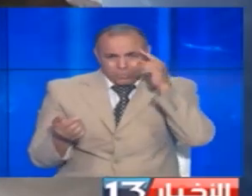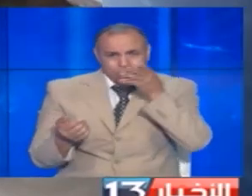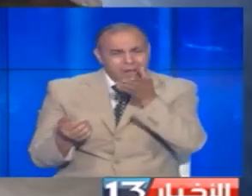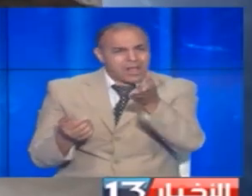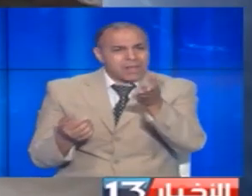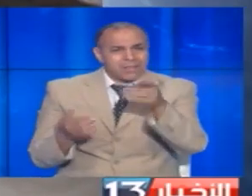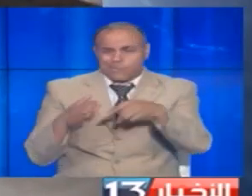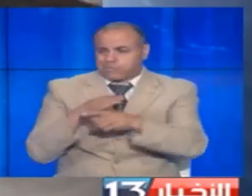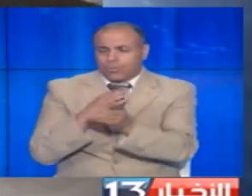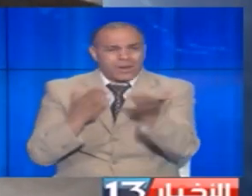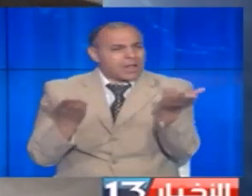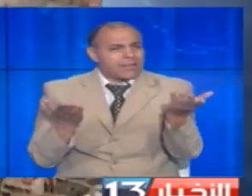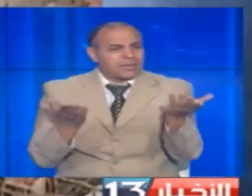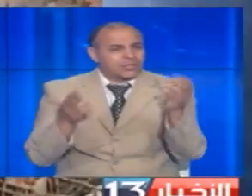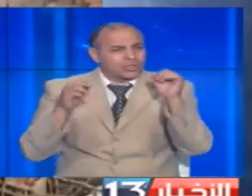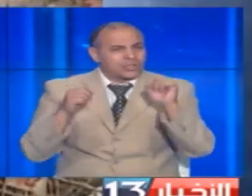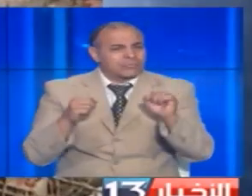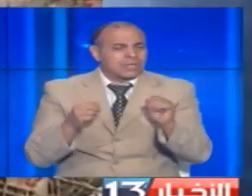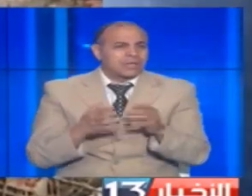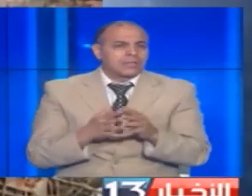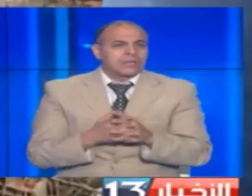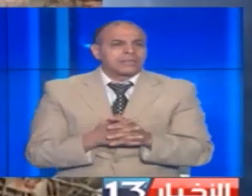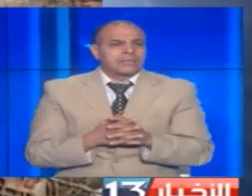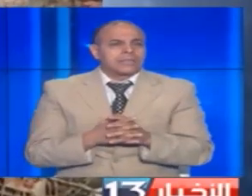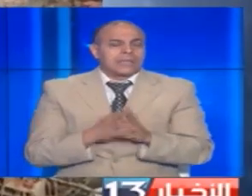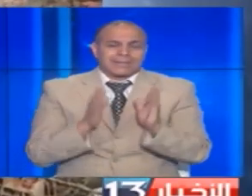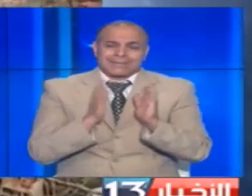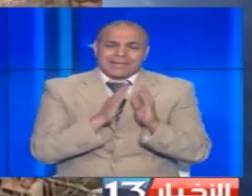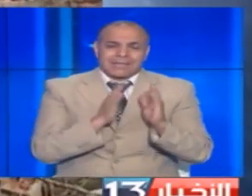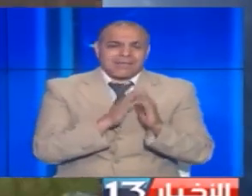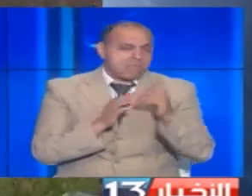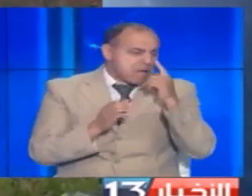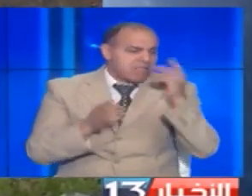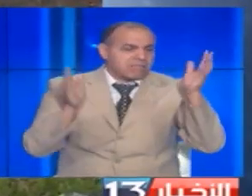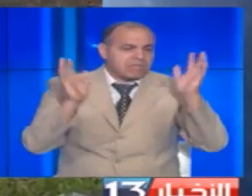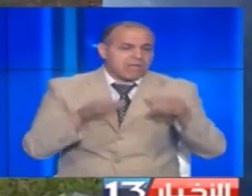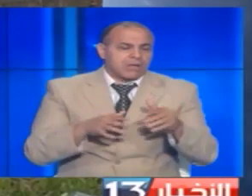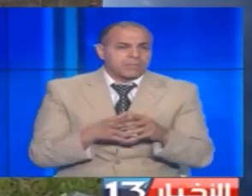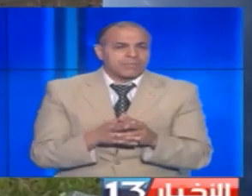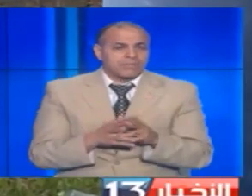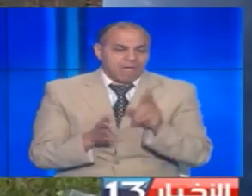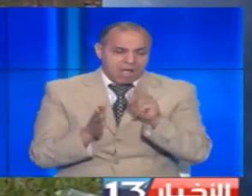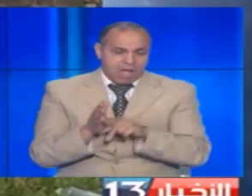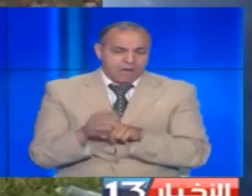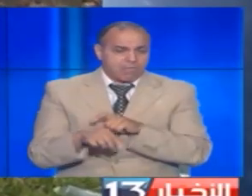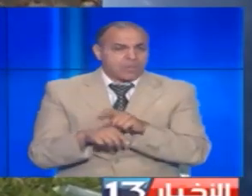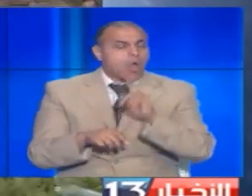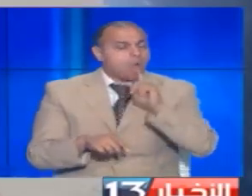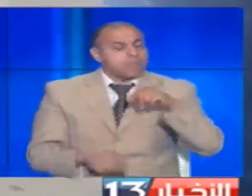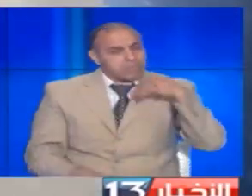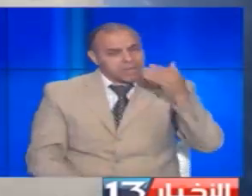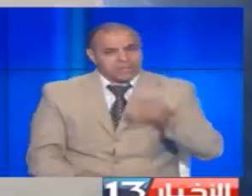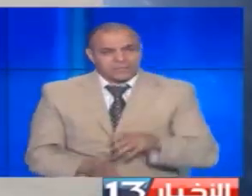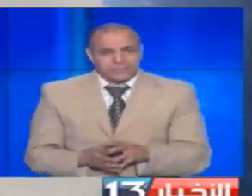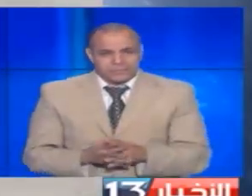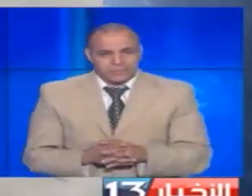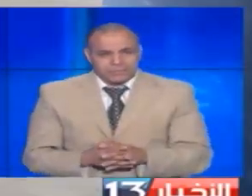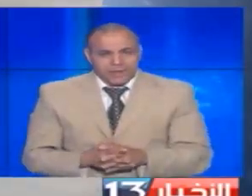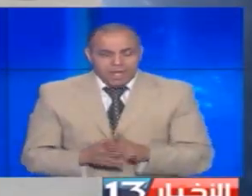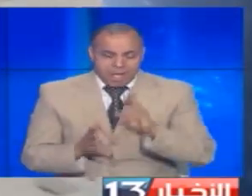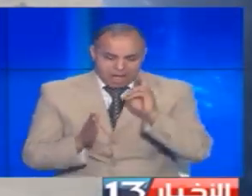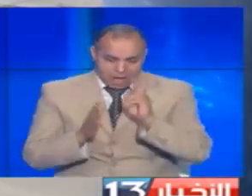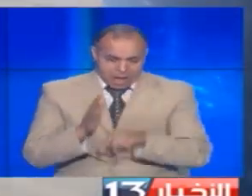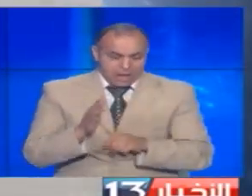غايه وانه نجمه القول انه المساكن المتحده قرارات الهدم ستنفذ قرارات ال